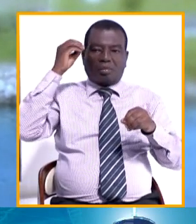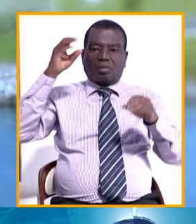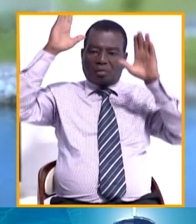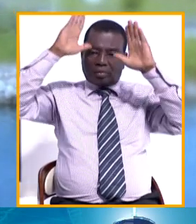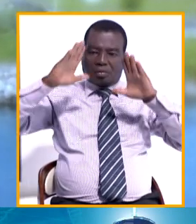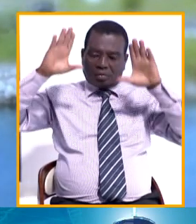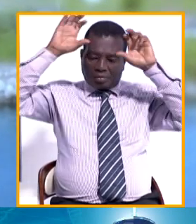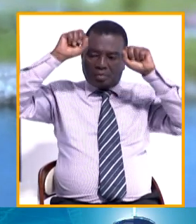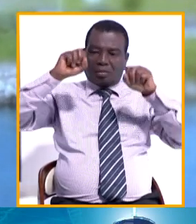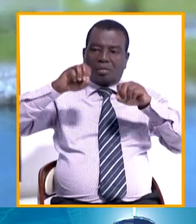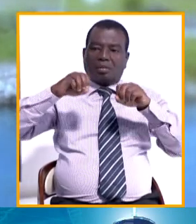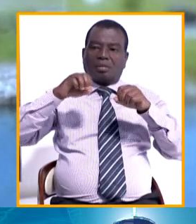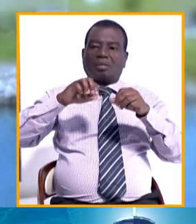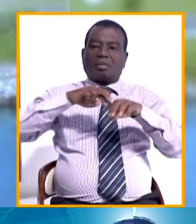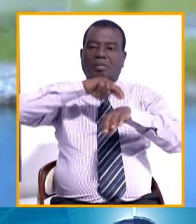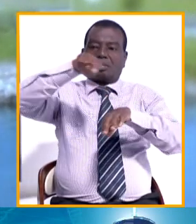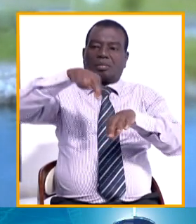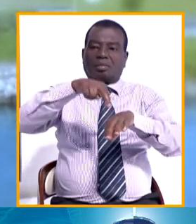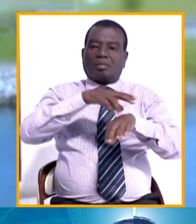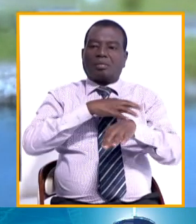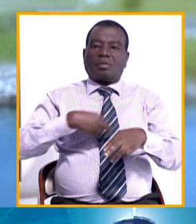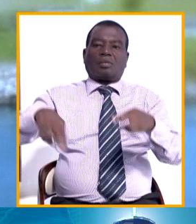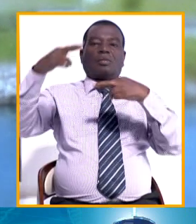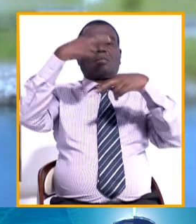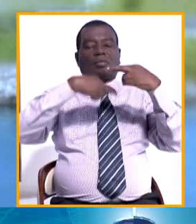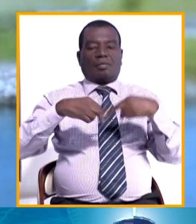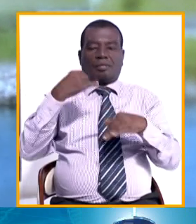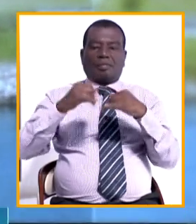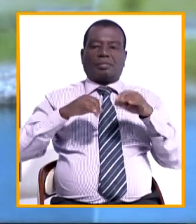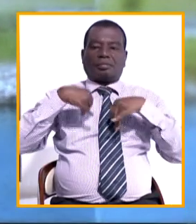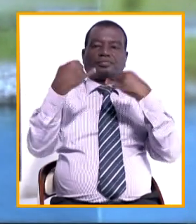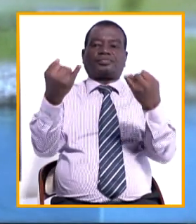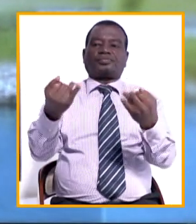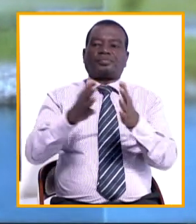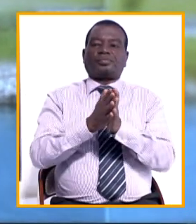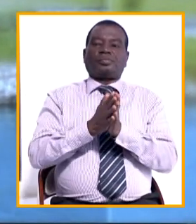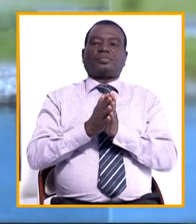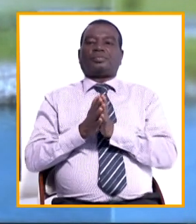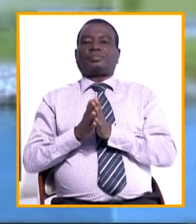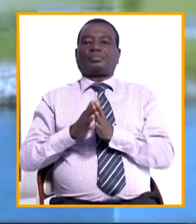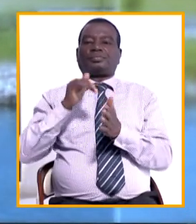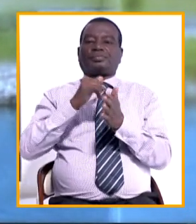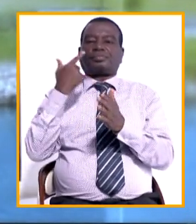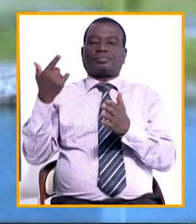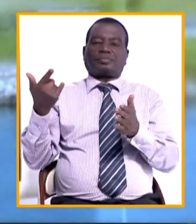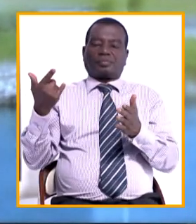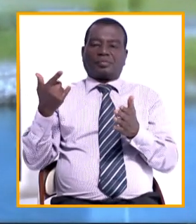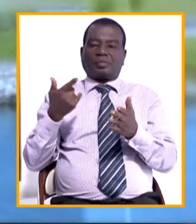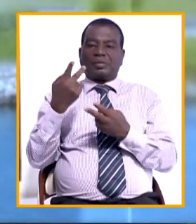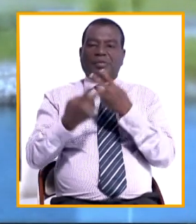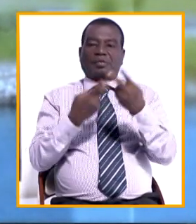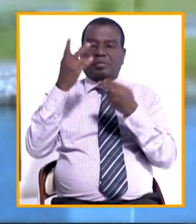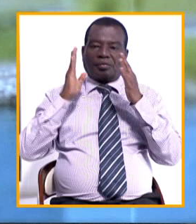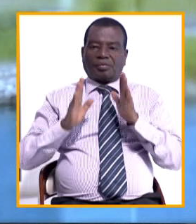palais de la présidence de la République. On y revient en fin de journal. C'est donc un illustre visiteur qui